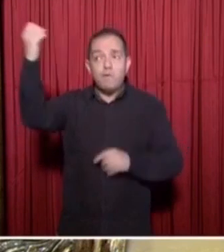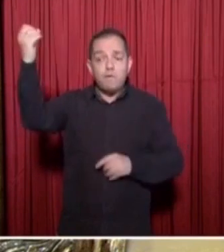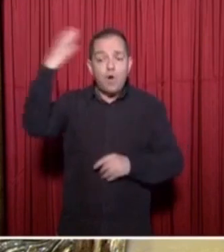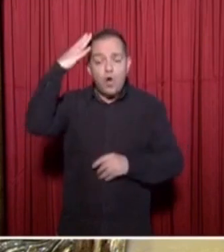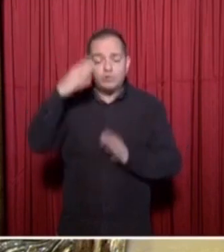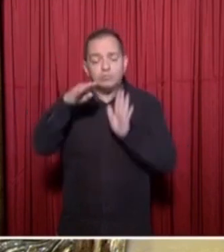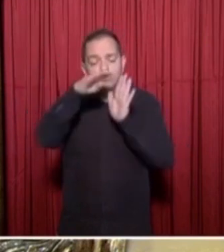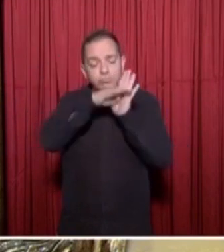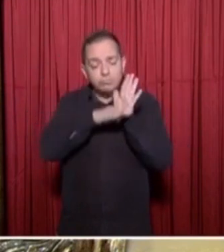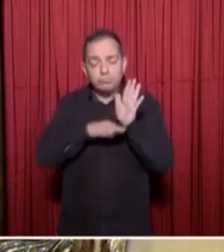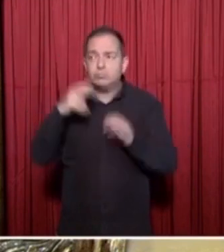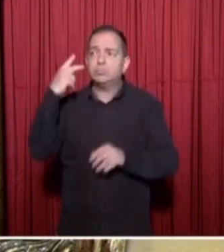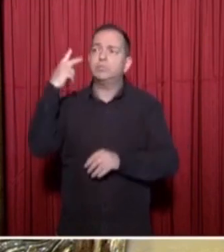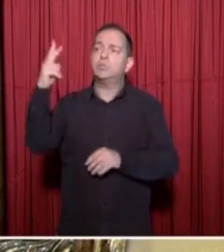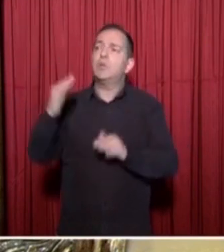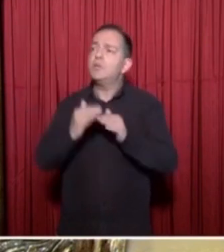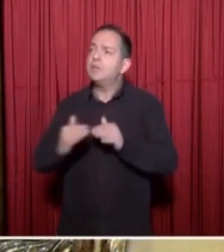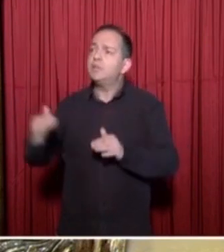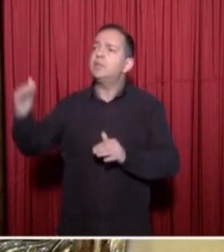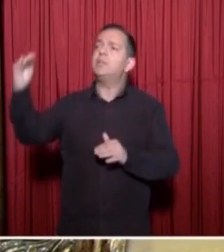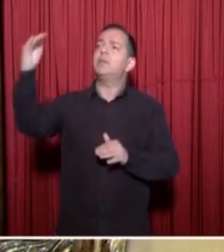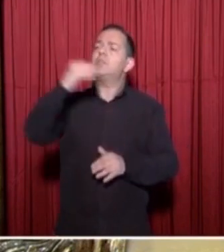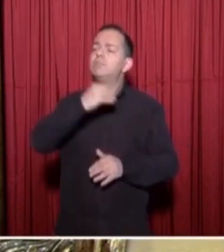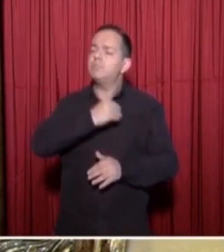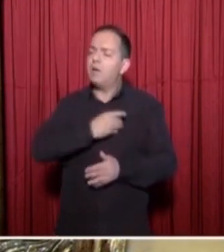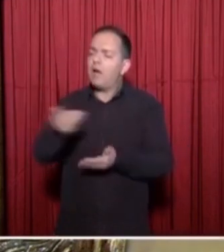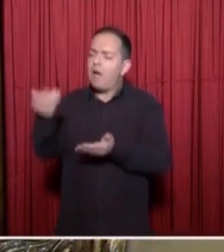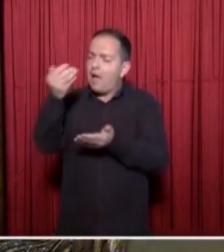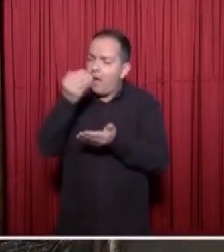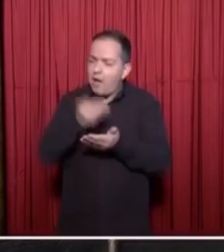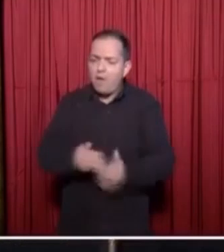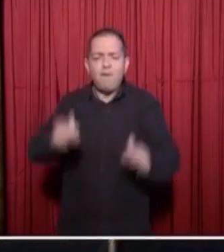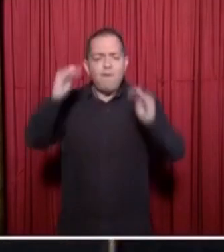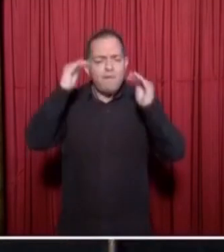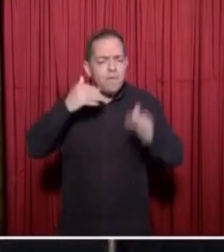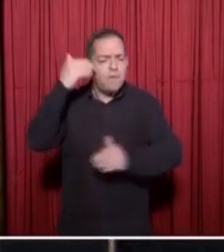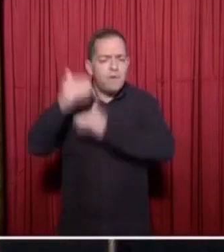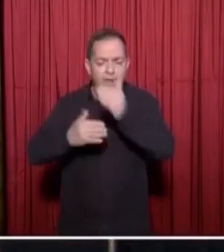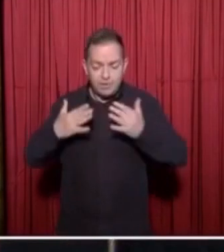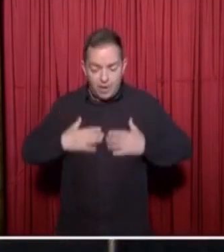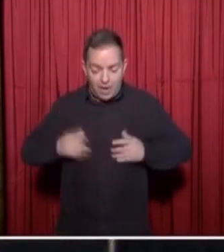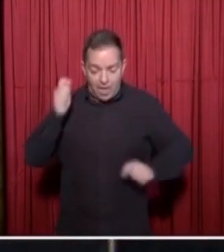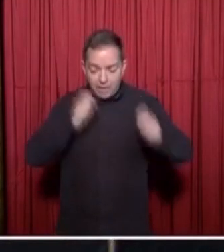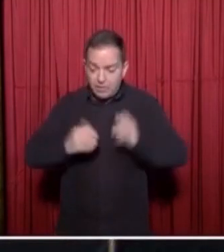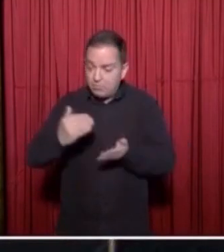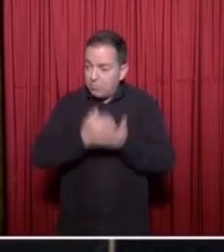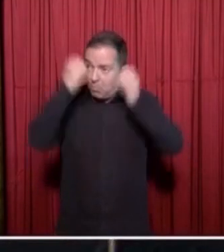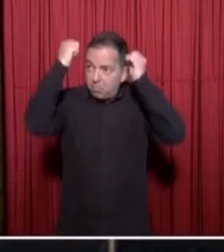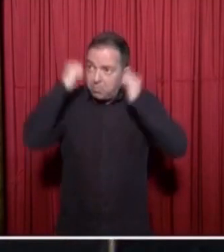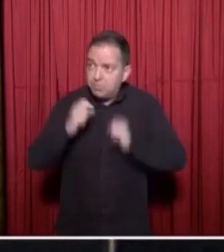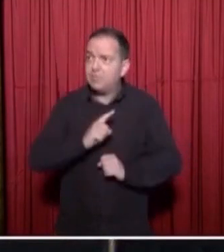Άγιε φώτισον με τις δικαιώμασή σου. Κύριε το ελαιό σου εις τον αιώνα, τα έργα των χειρών σου μη